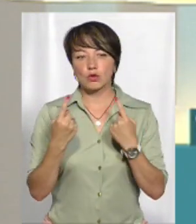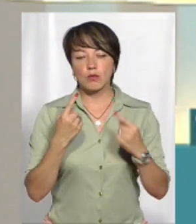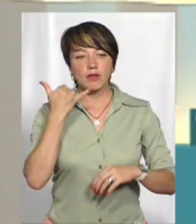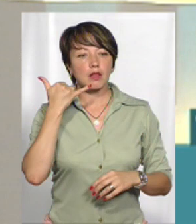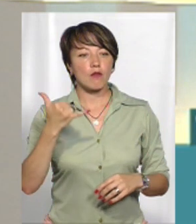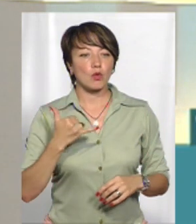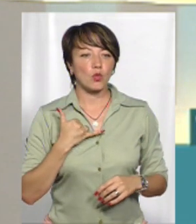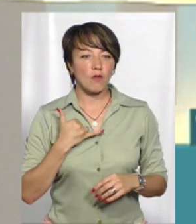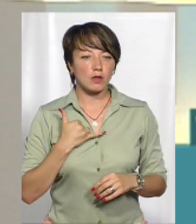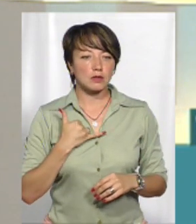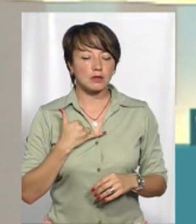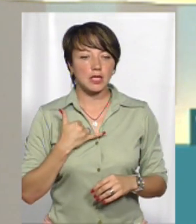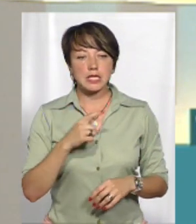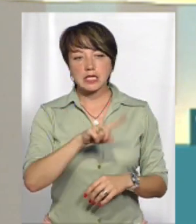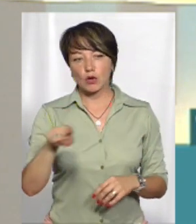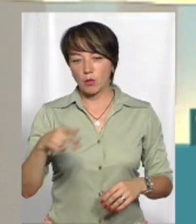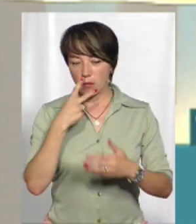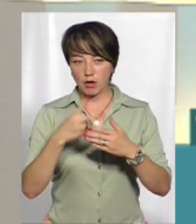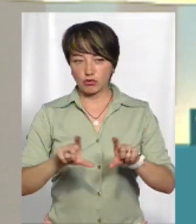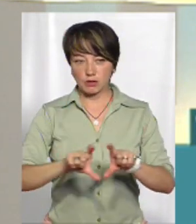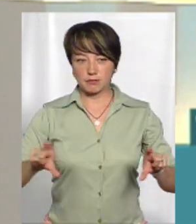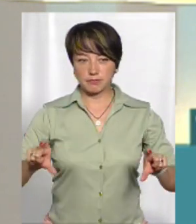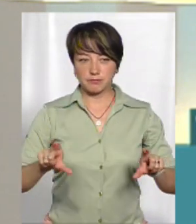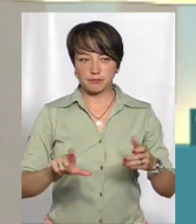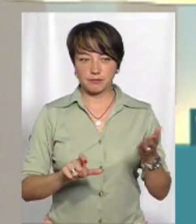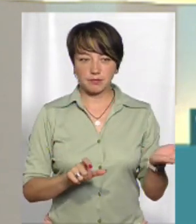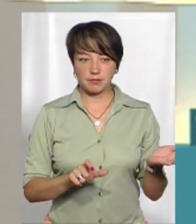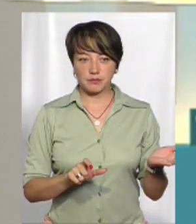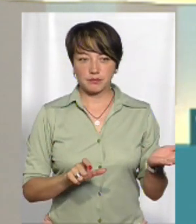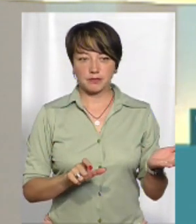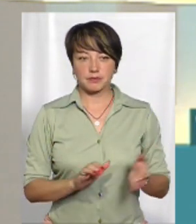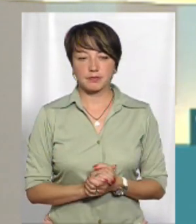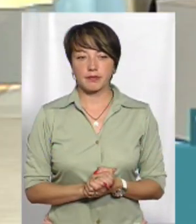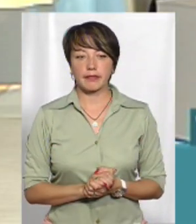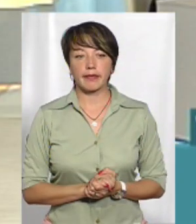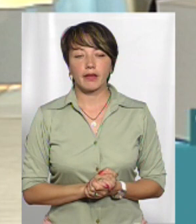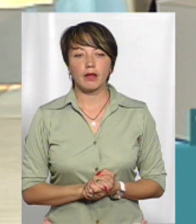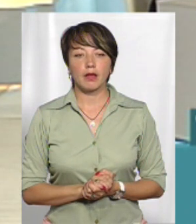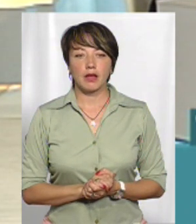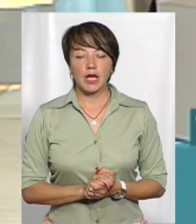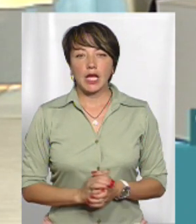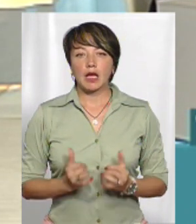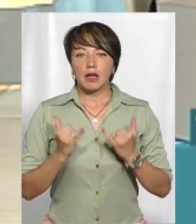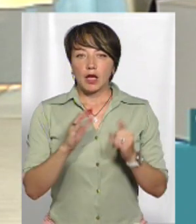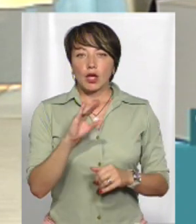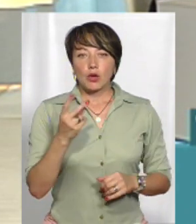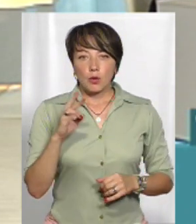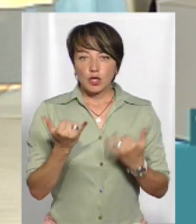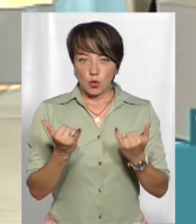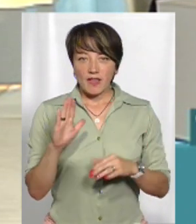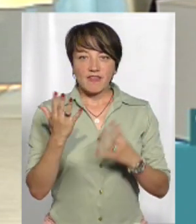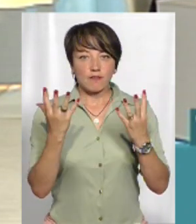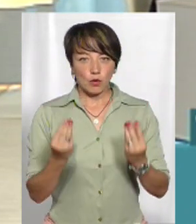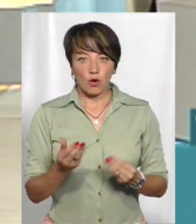та телефонувати за номером, який ви бачите на екрані. Пані Юлія, сьогодні вівторок, то ви